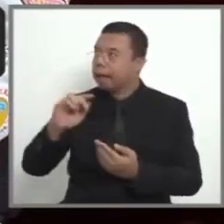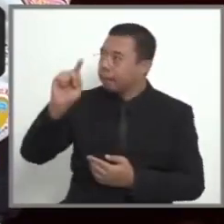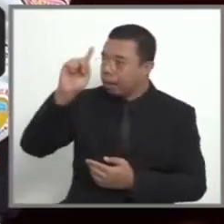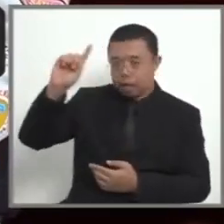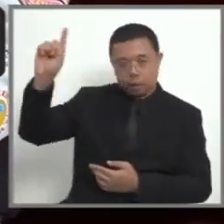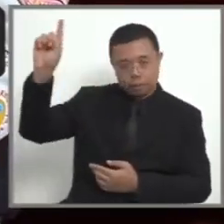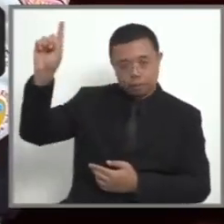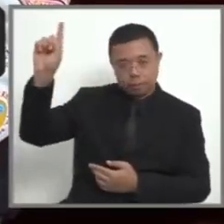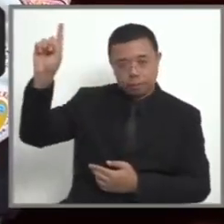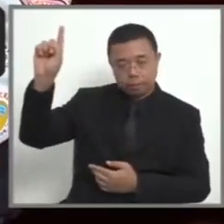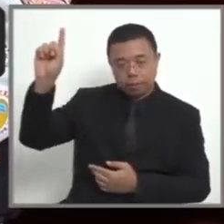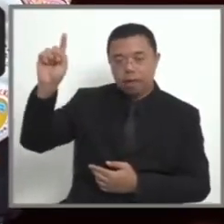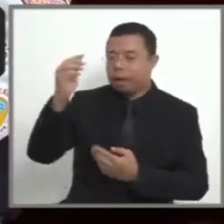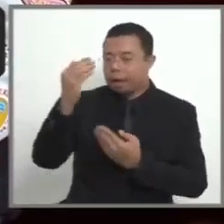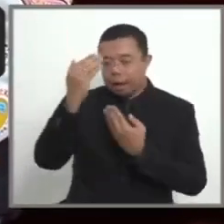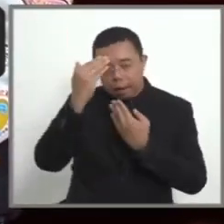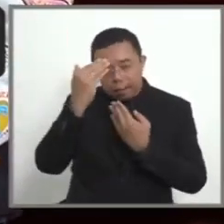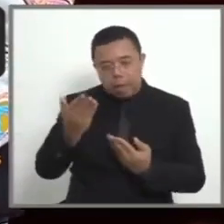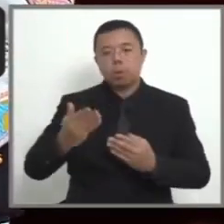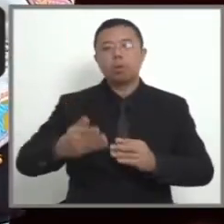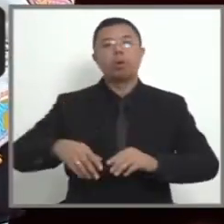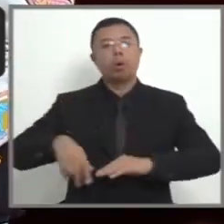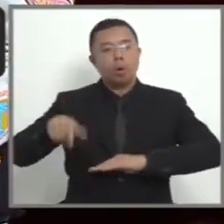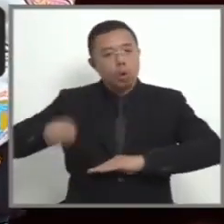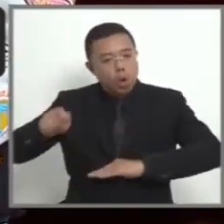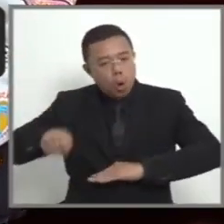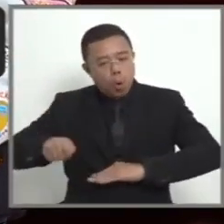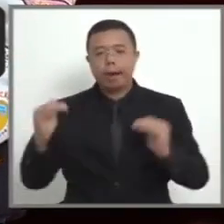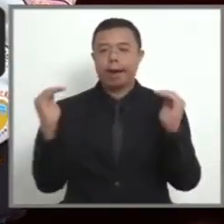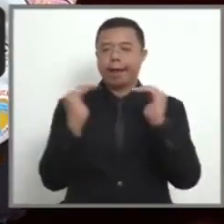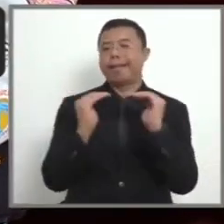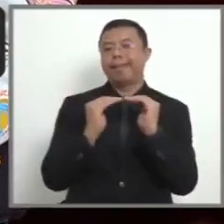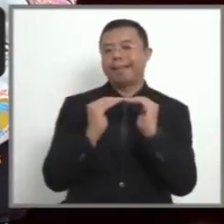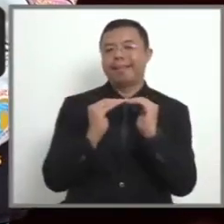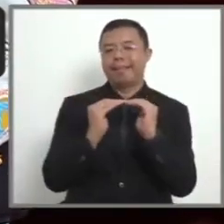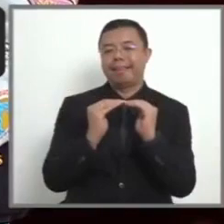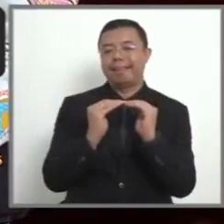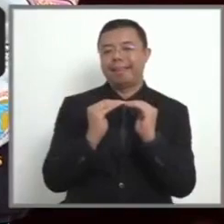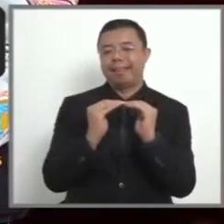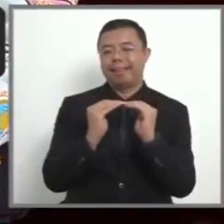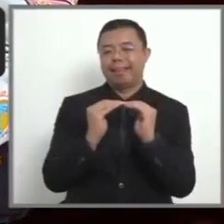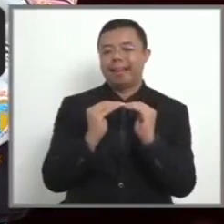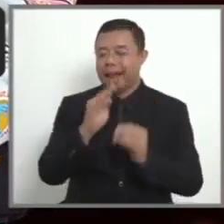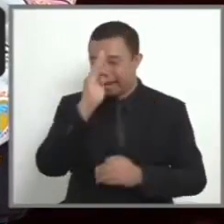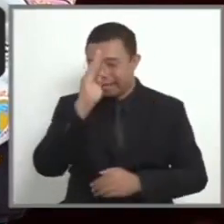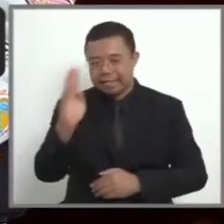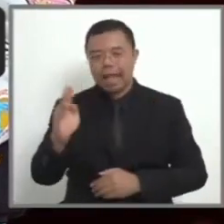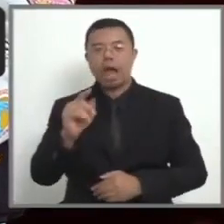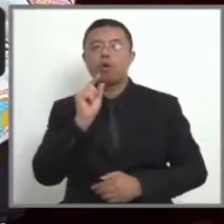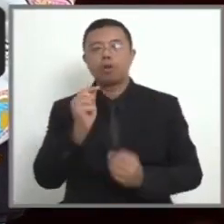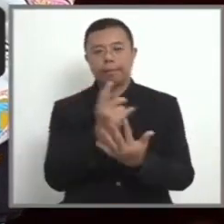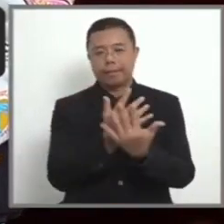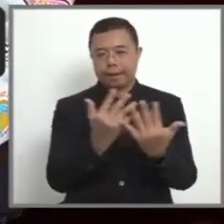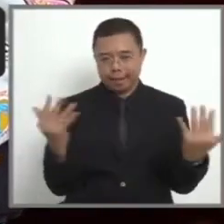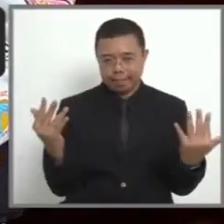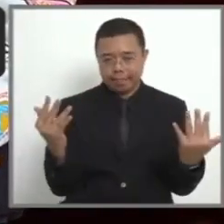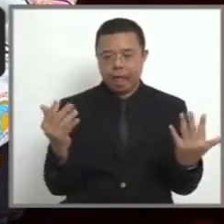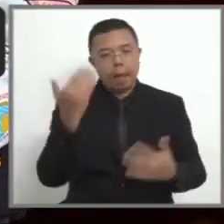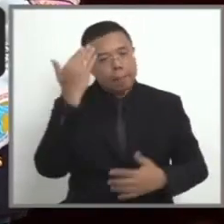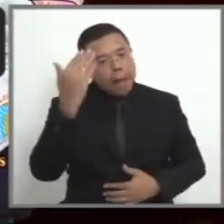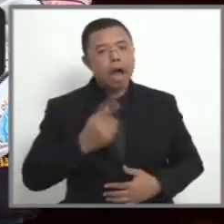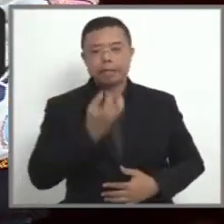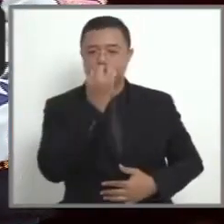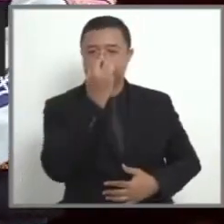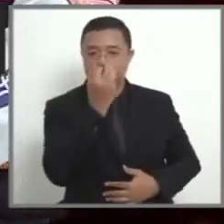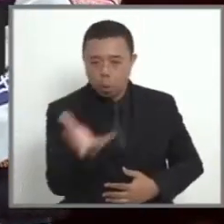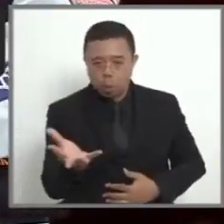Tuhan patuh kepada hukum dan keadilan dan setia kepada rakyat Kenapa ini harus